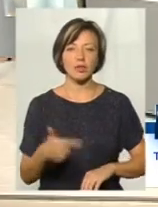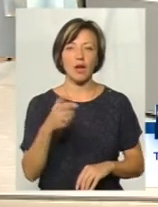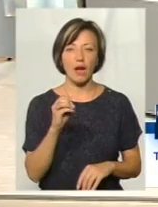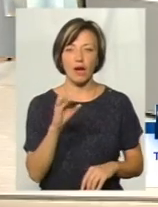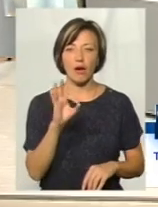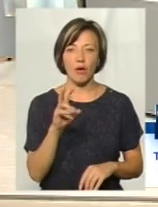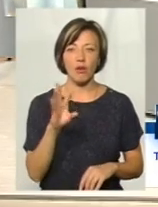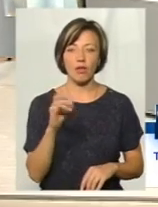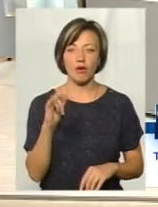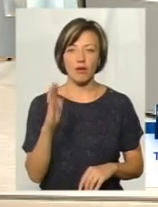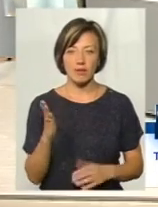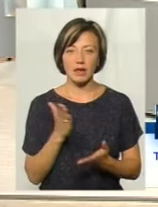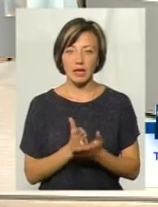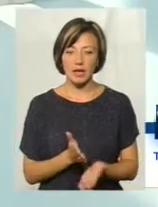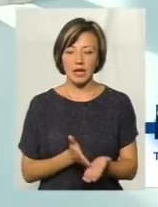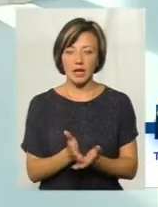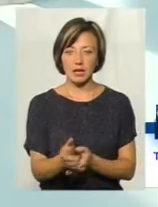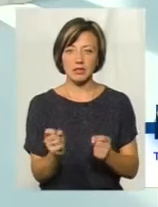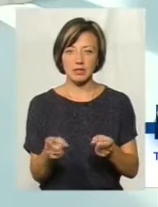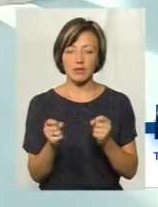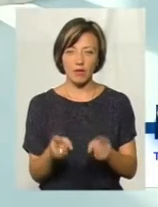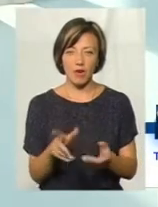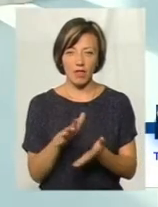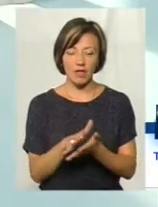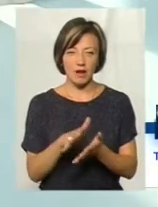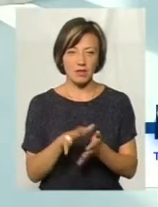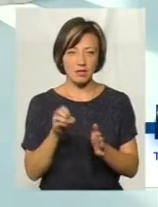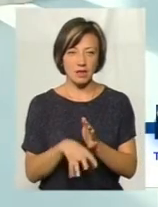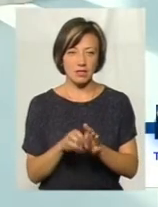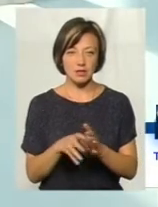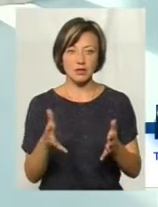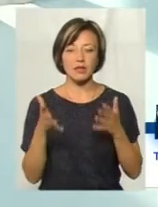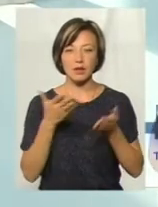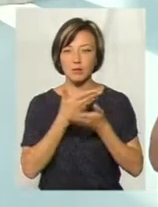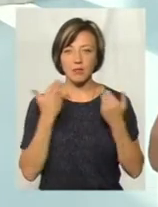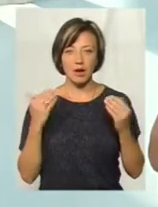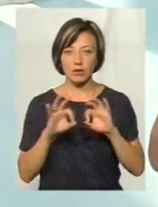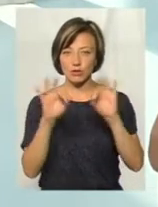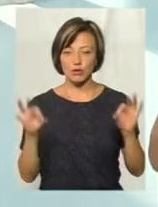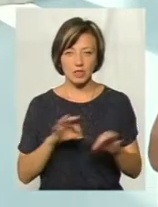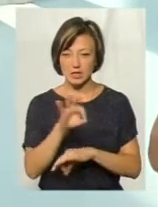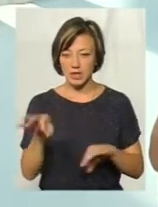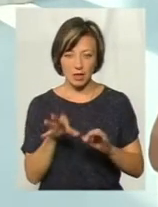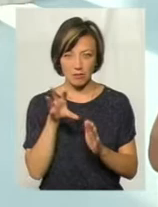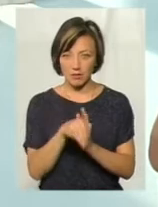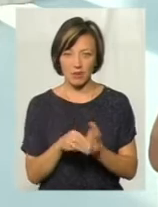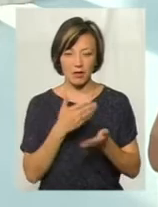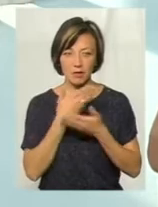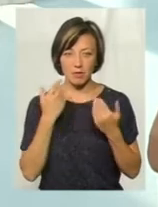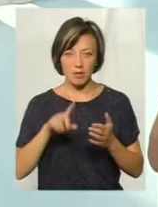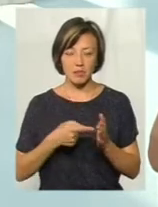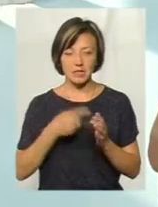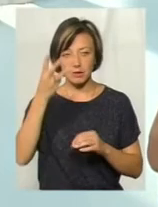є лінія зливової каналізації, якої, до речі, так як ми з'ясовували, немає в жодних схемах зливової каналізації